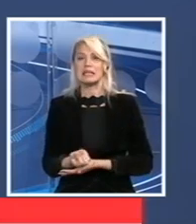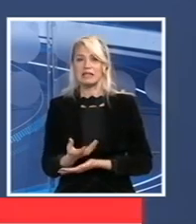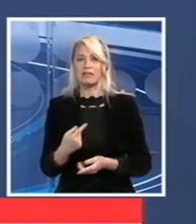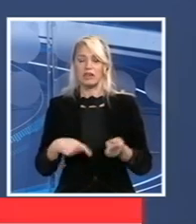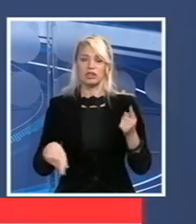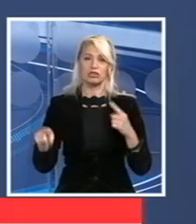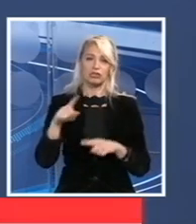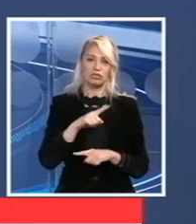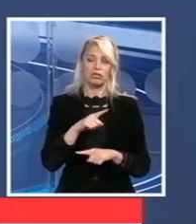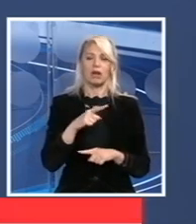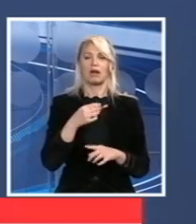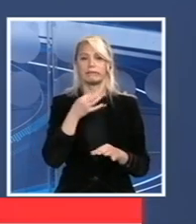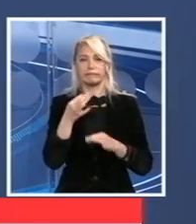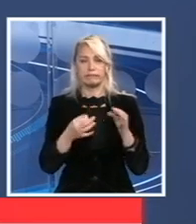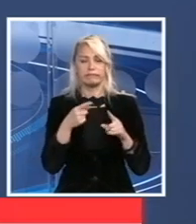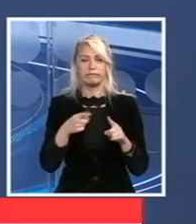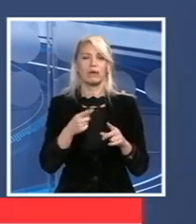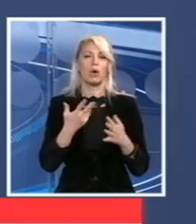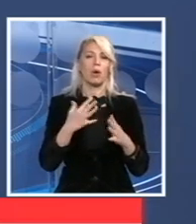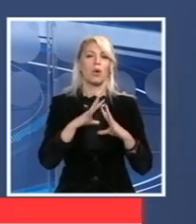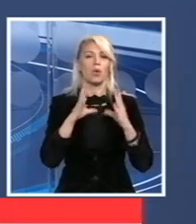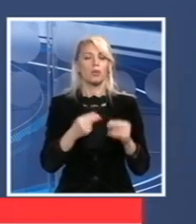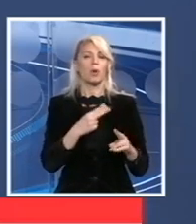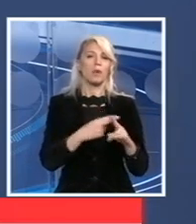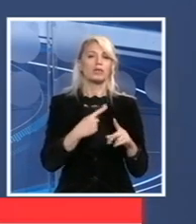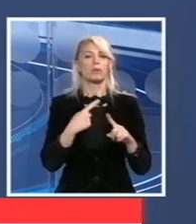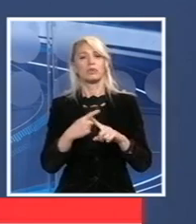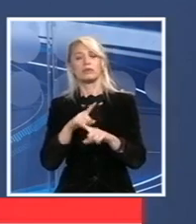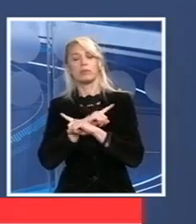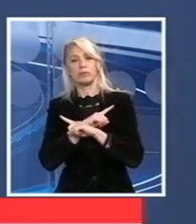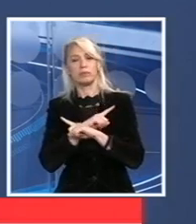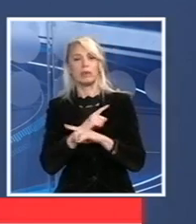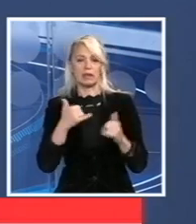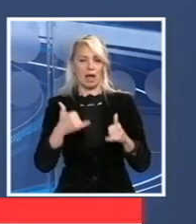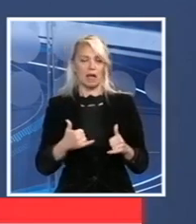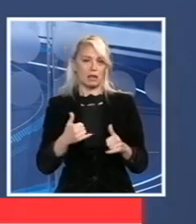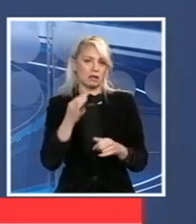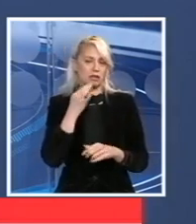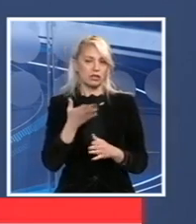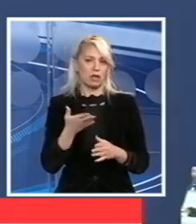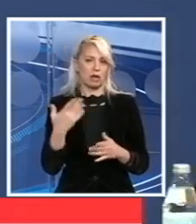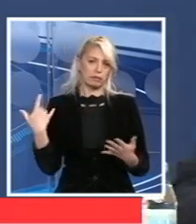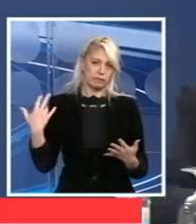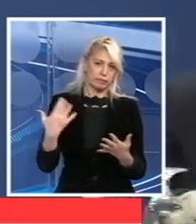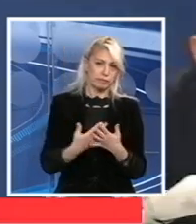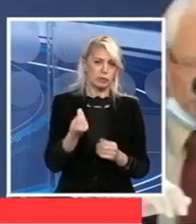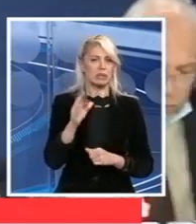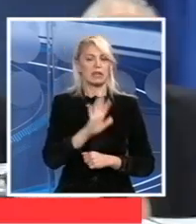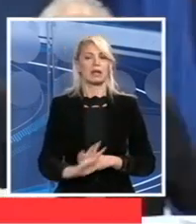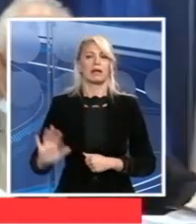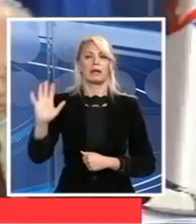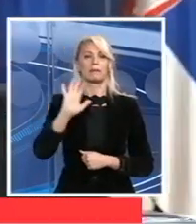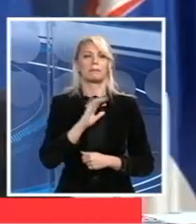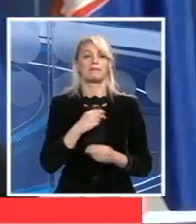opterećenja obolevanjem i umiranjem od COVID-19 na današnji dan u Republici Srbiji. Samo bih dodao